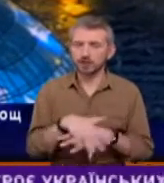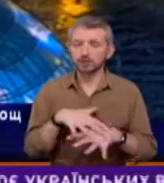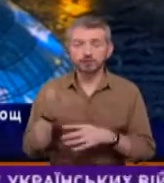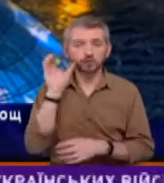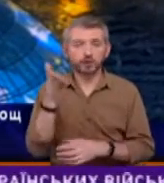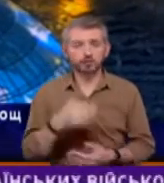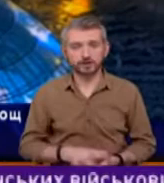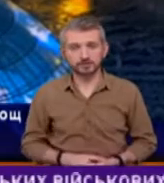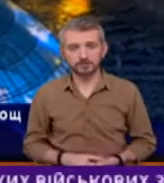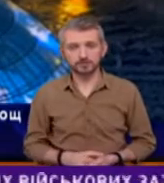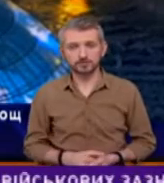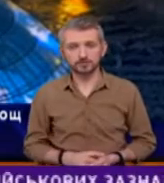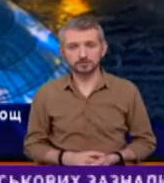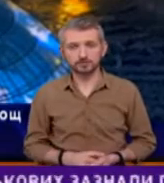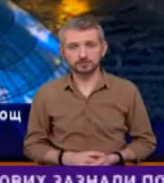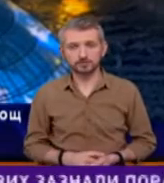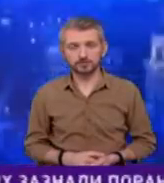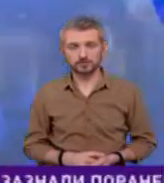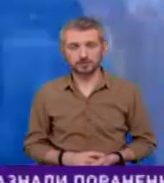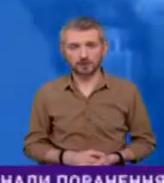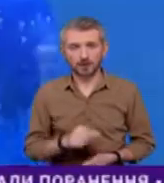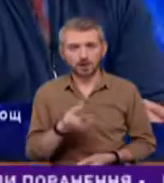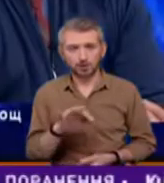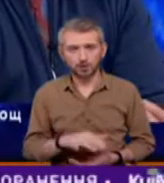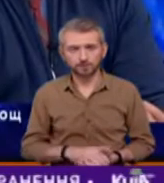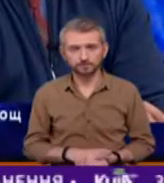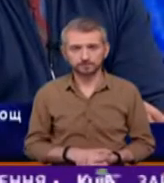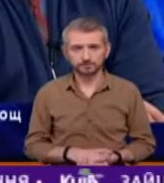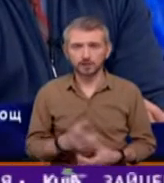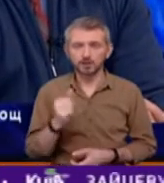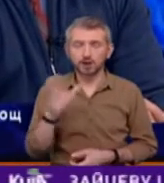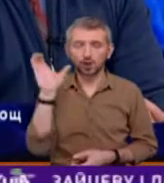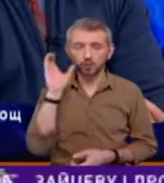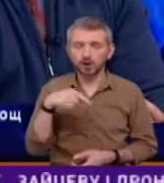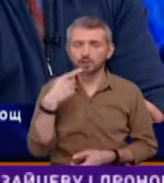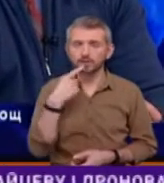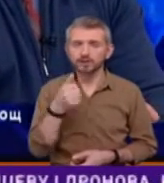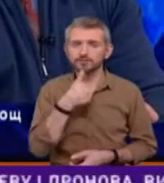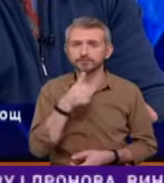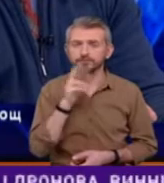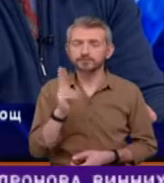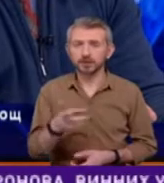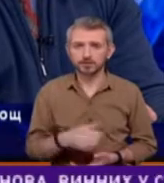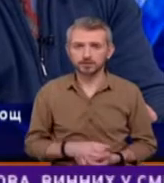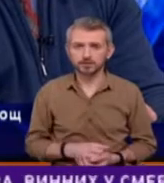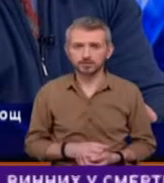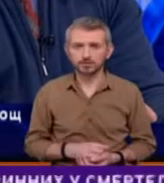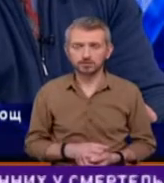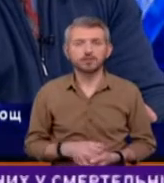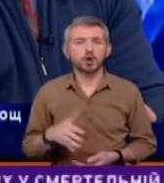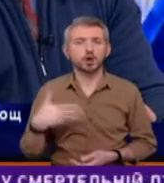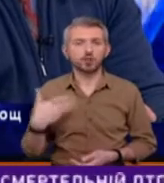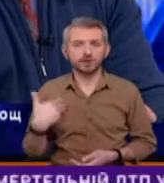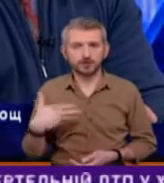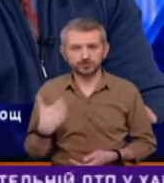Слухаємо вас. Добрий вечір. Алло. Алло. Да, слухаємо. Говоріть, як вас звуть і звідки ви? Кво? Добрий